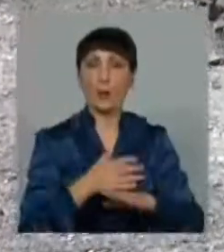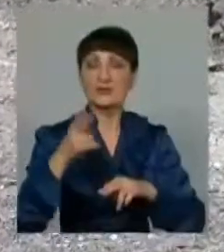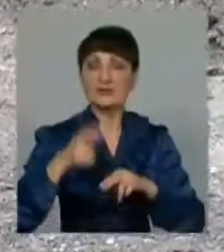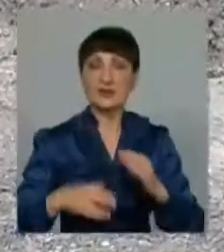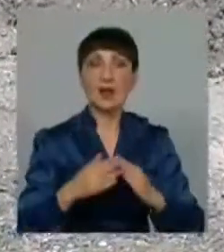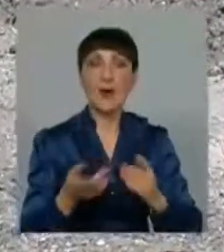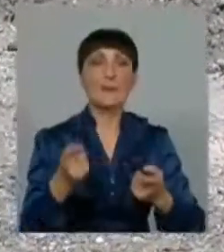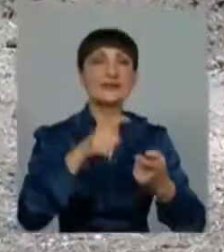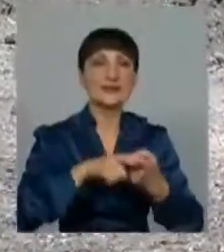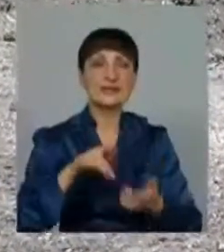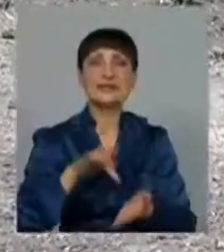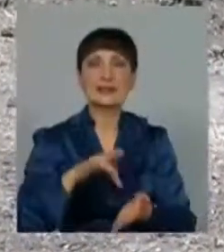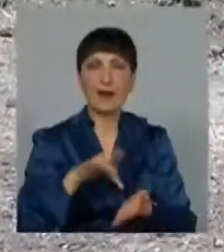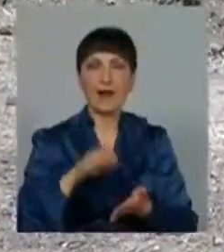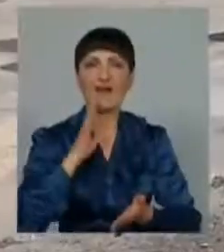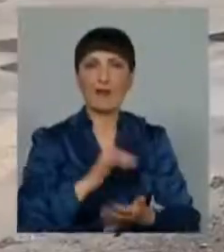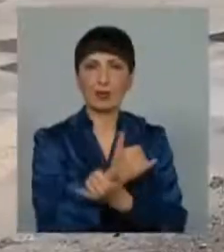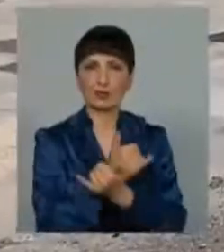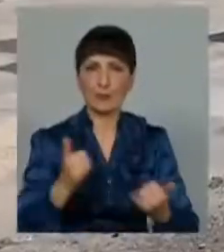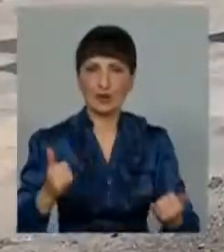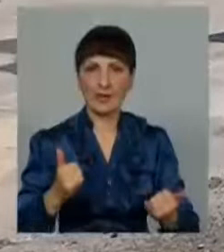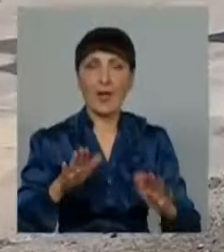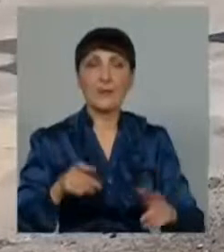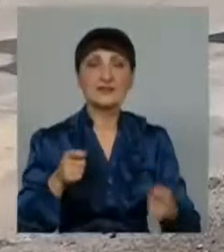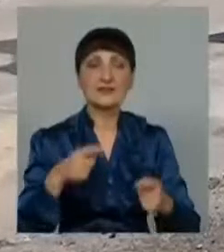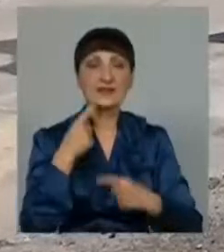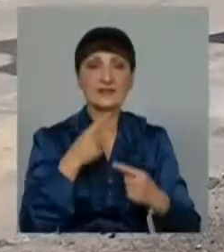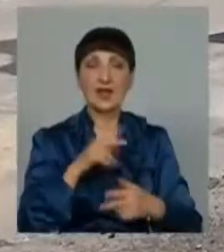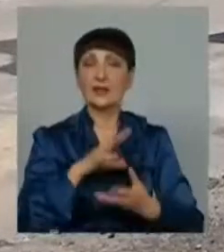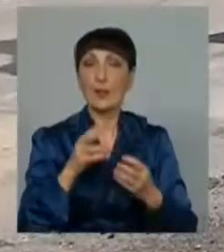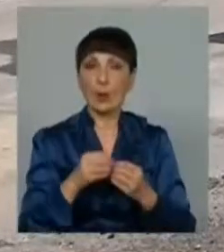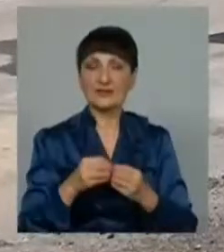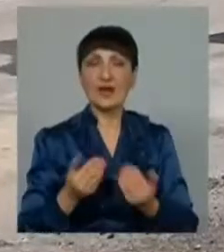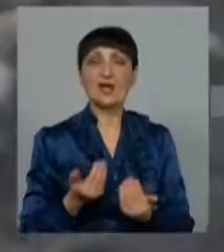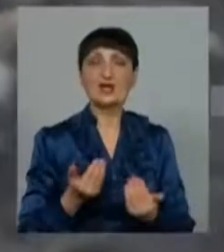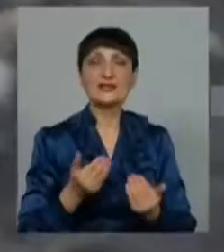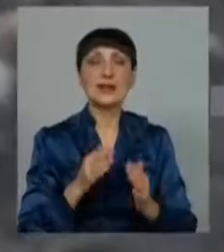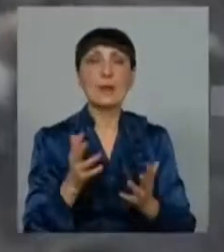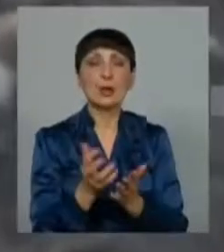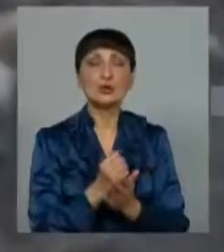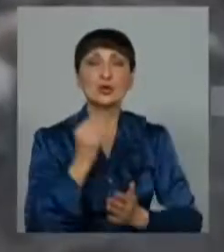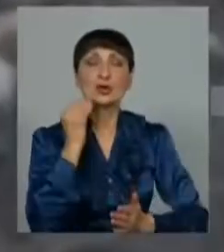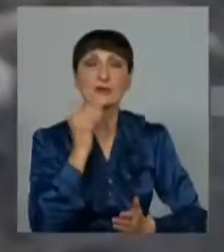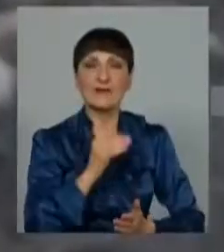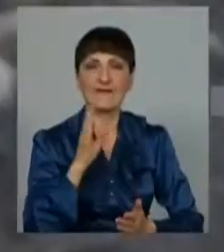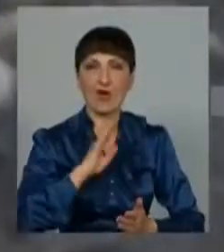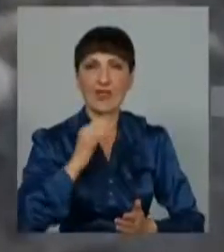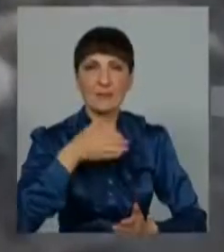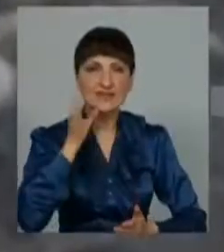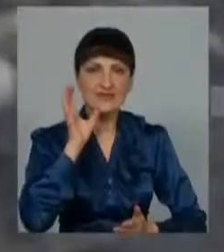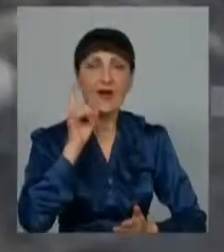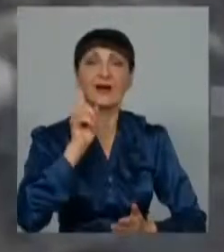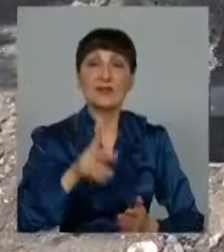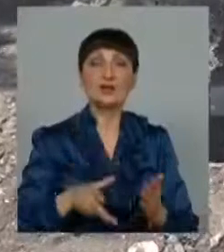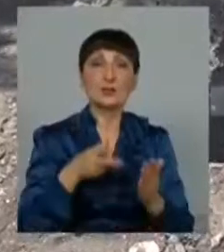дома присоединят к центральному водоснабжению. Местные власти говорят, что таким образом жители не только получат доступ к качественной воде, но